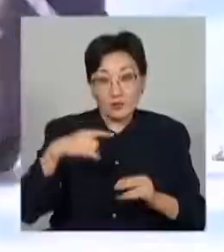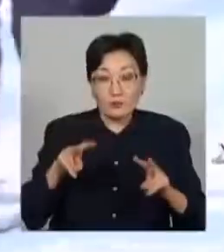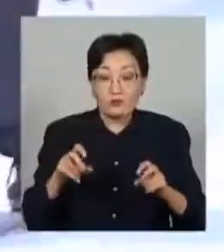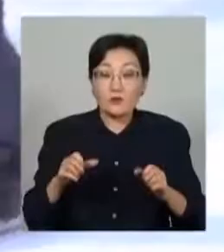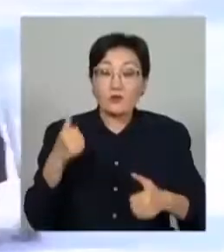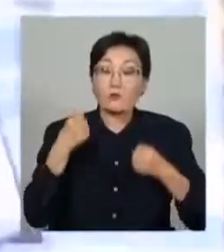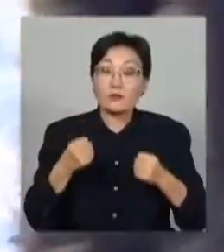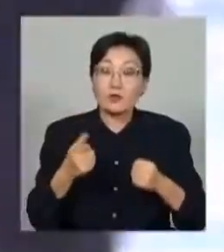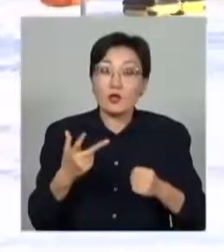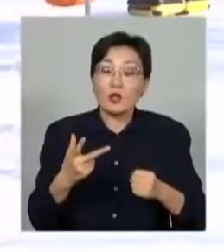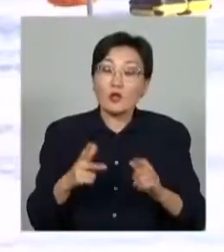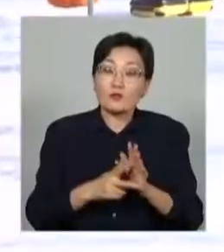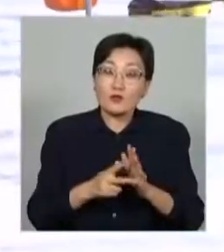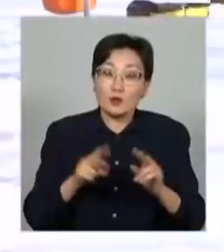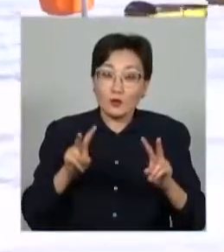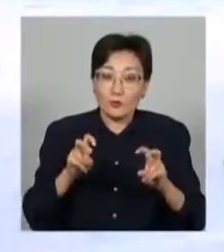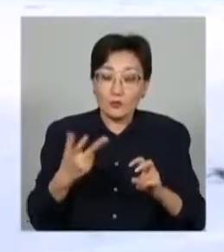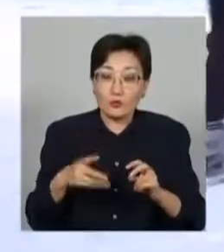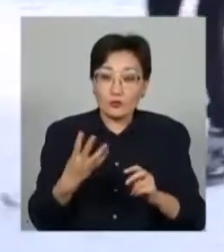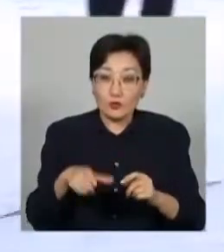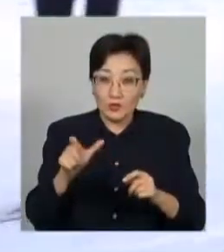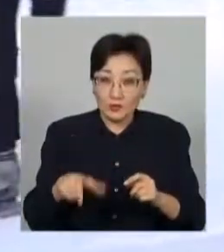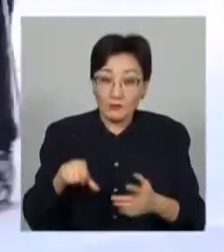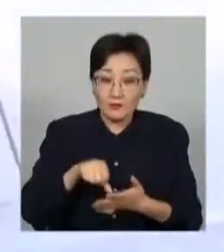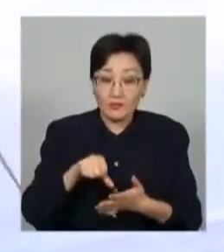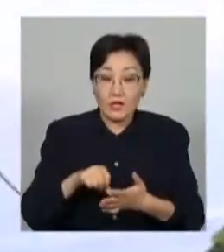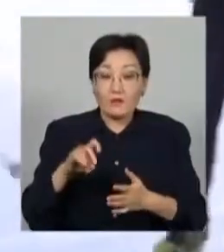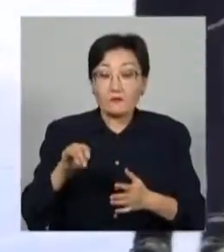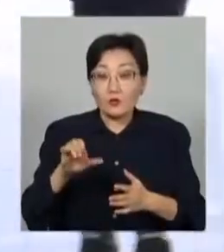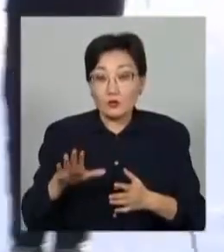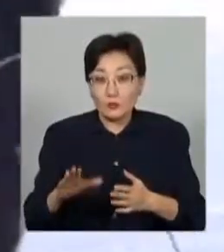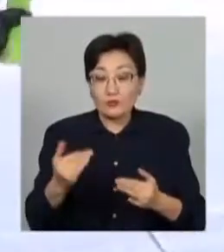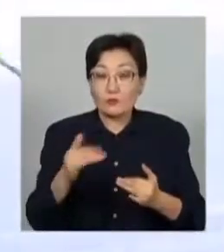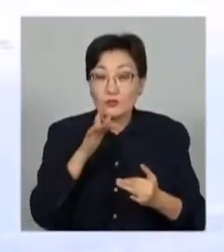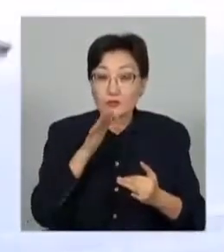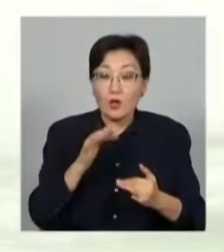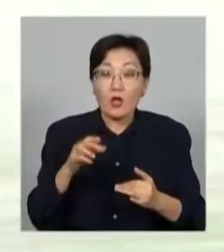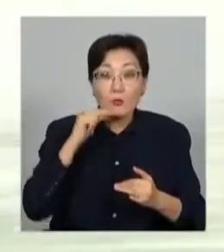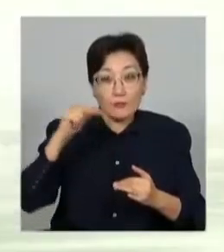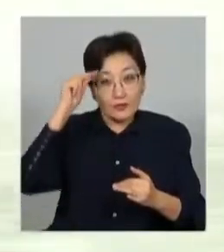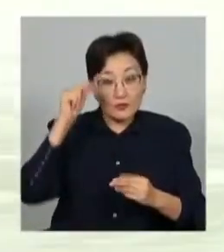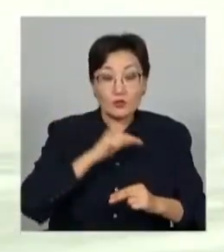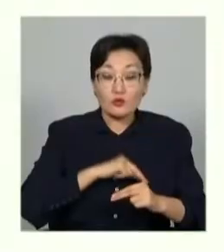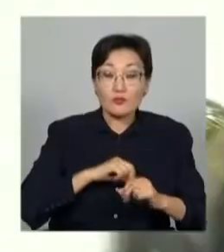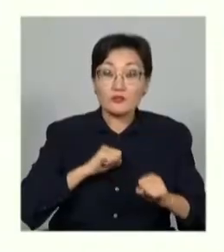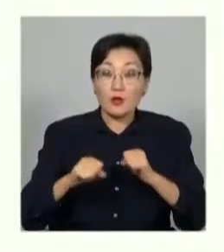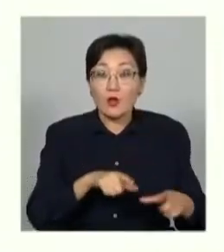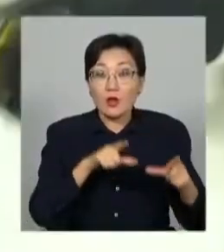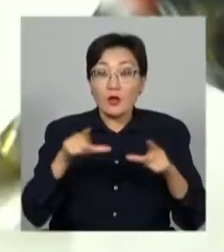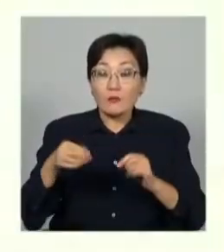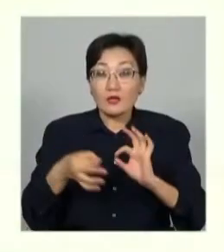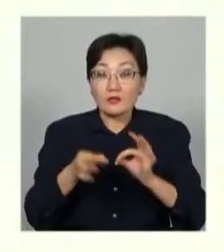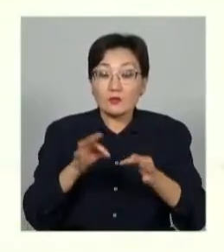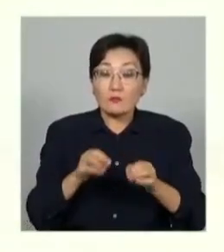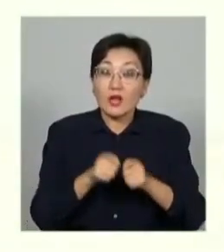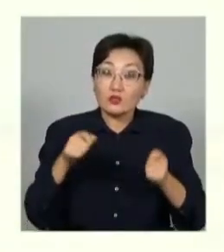спорттың 8 түрінен 34 атлет қатысады. Мемлекет басшысы Қасым Жомарт Тоқаев та сол уақытта Бейжіңге жұмыс сапарымен барып, ақ олимпиаданың